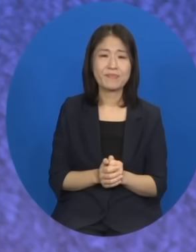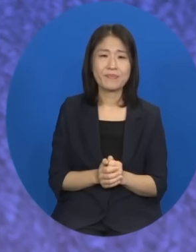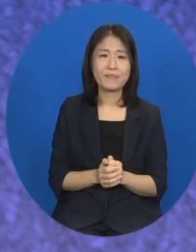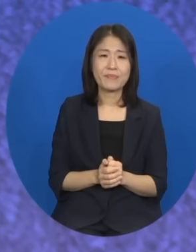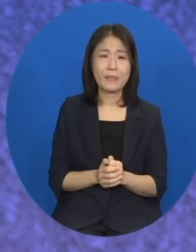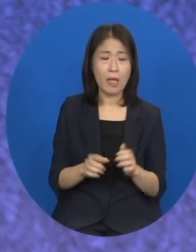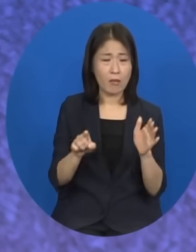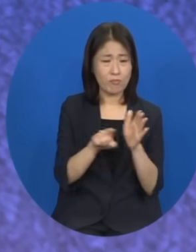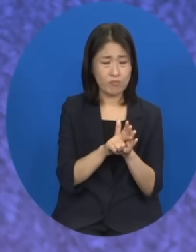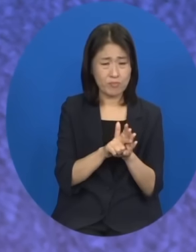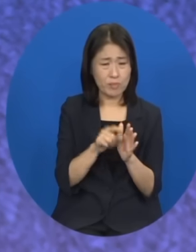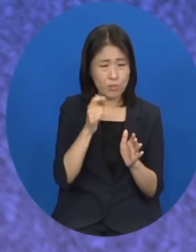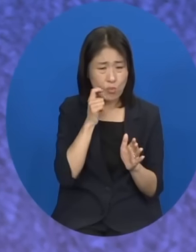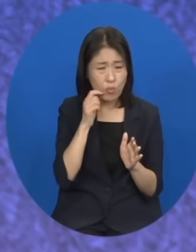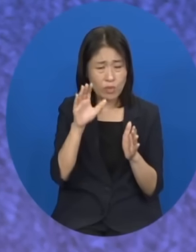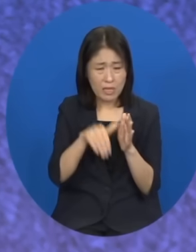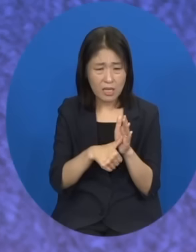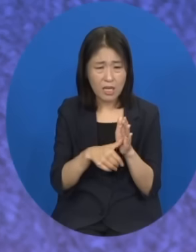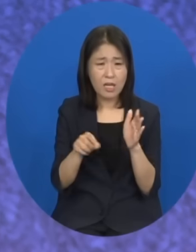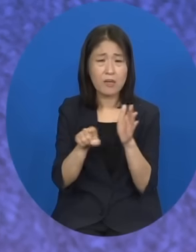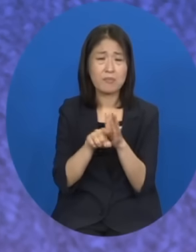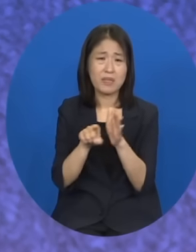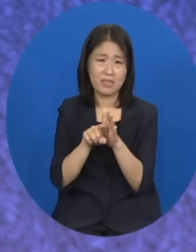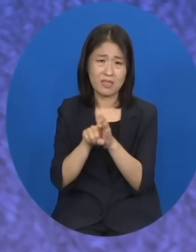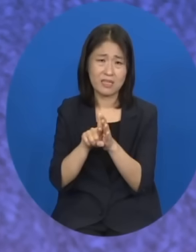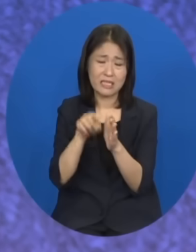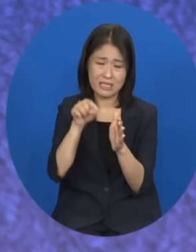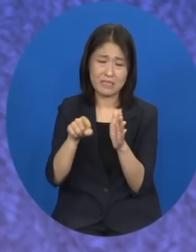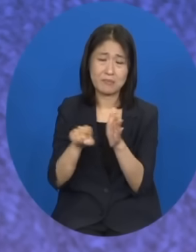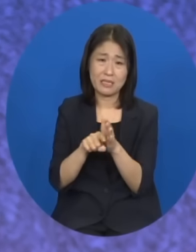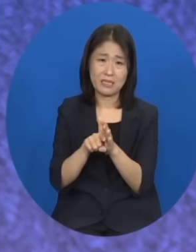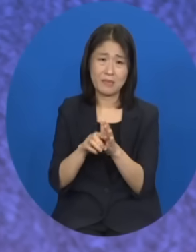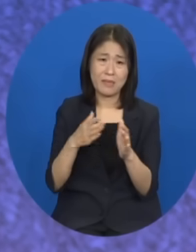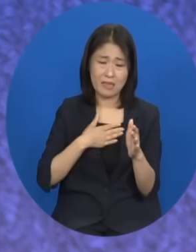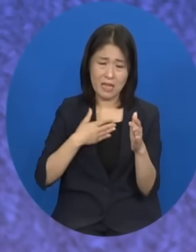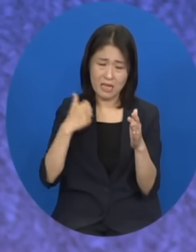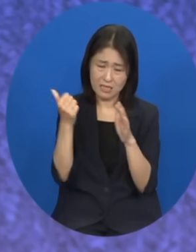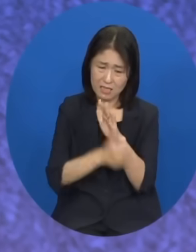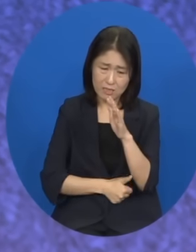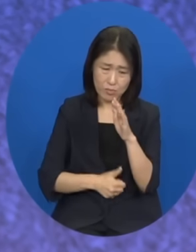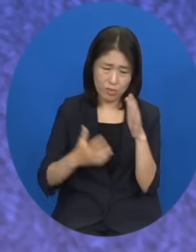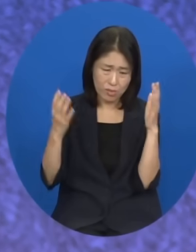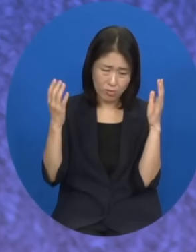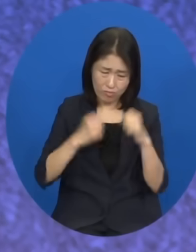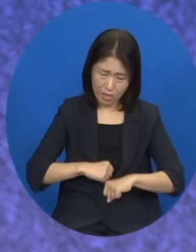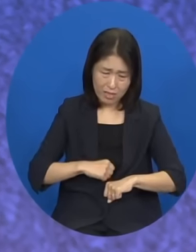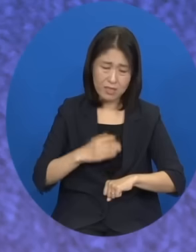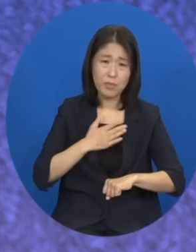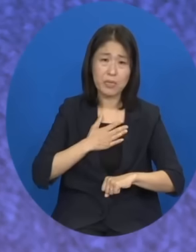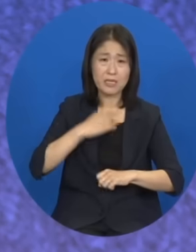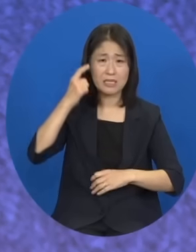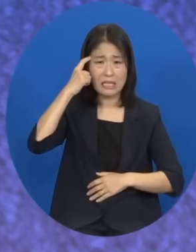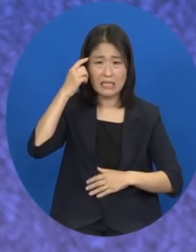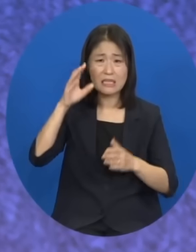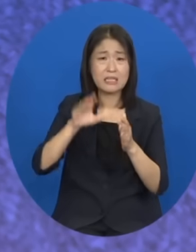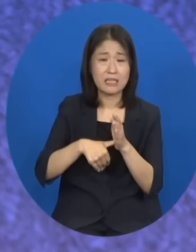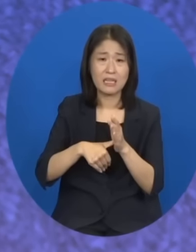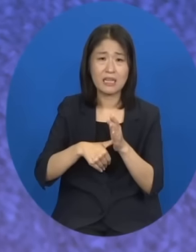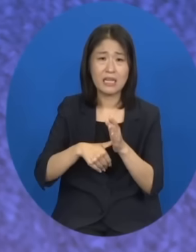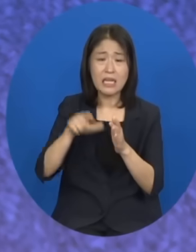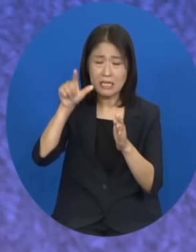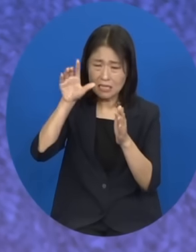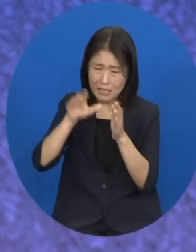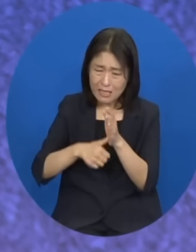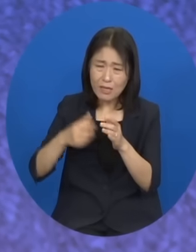믿음. 그죠? 나는 완전히 실패해서 무너졌다고 생각하는 그 상황에서 여전히 주님을 붙잡고